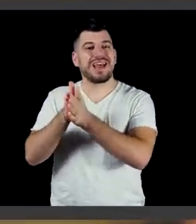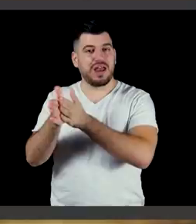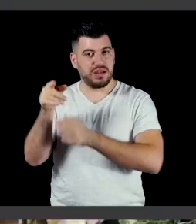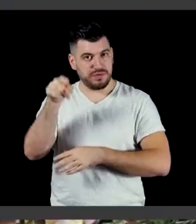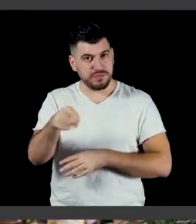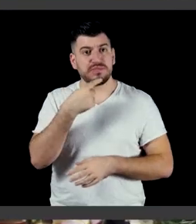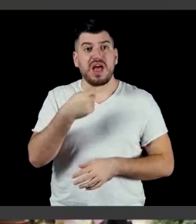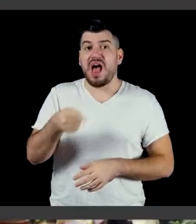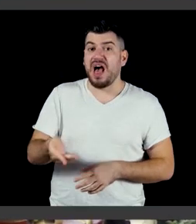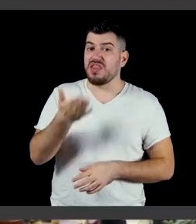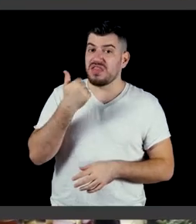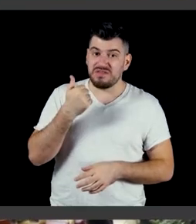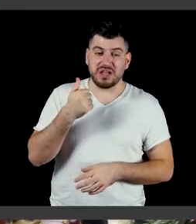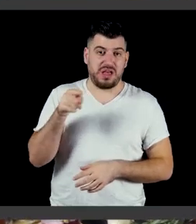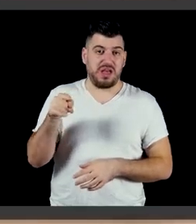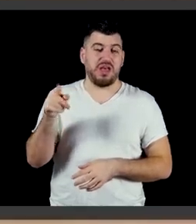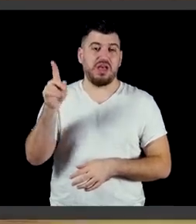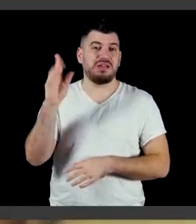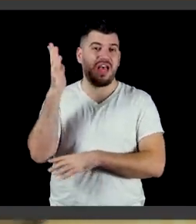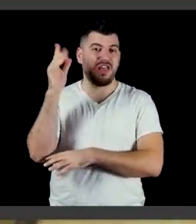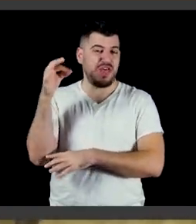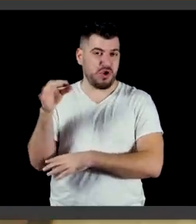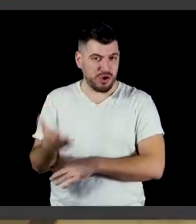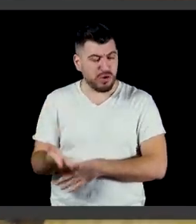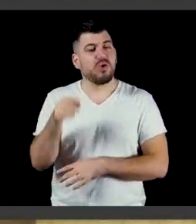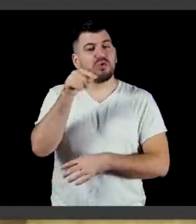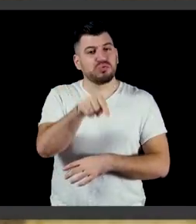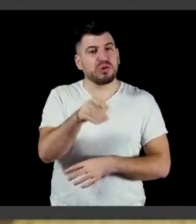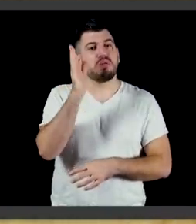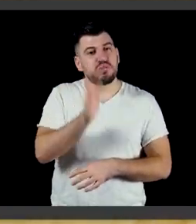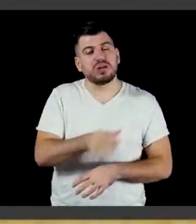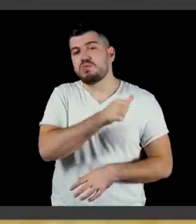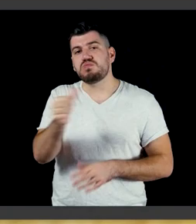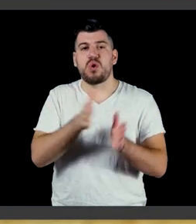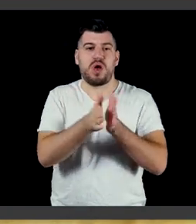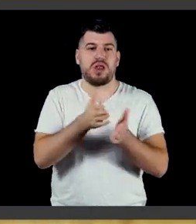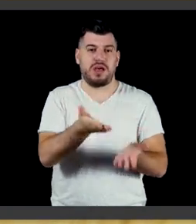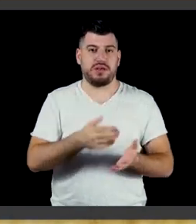βάλετε μόνο ρίγανη. Δέντρο λίβανο αποξηραμένο μην βάλετε γιατί θα χαλάσει το φαγητό μας.